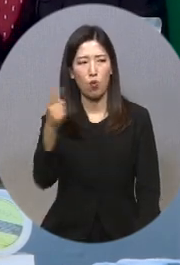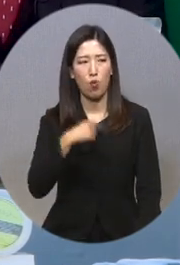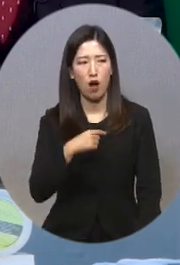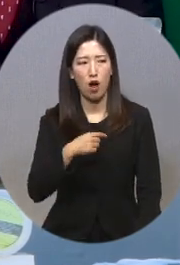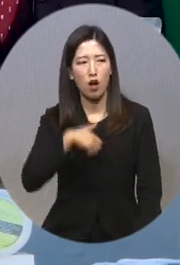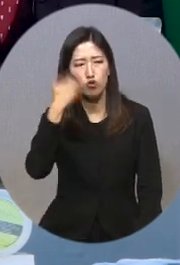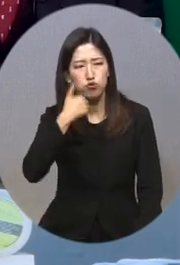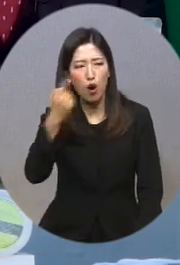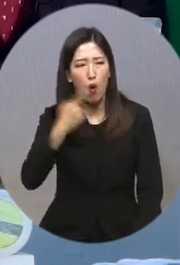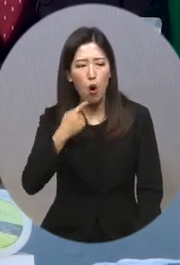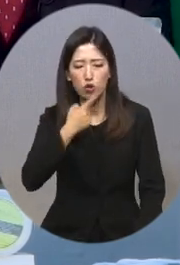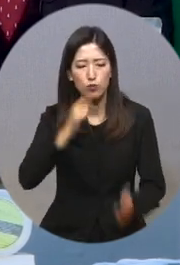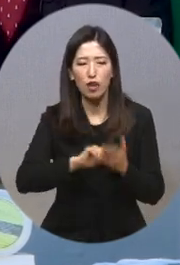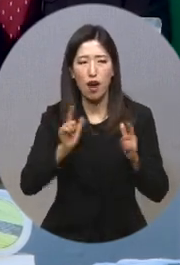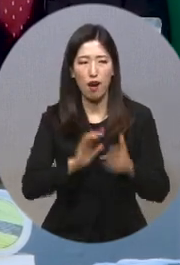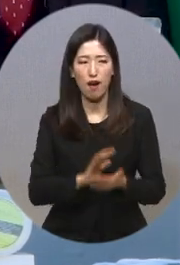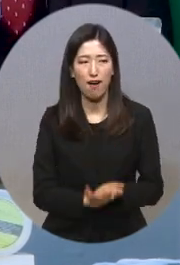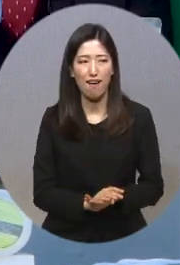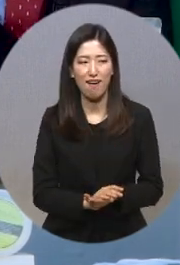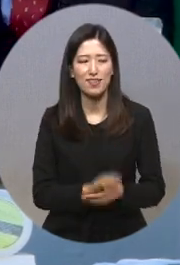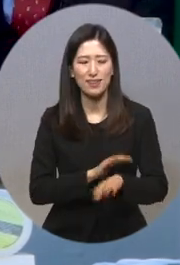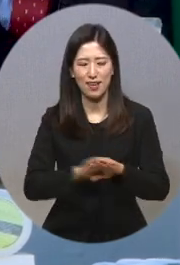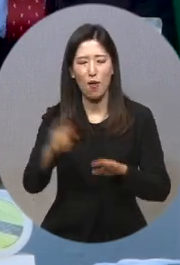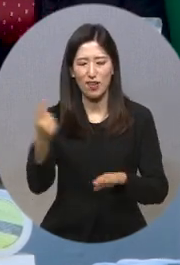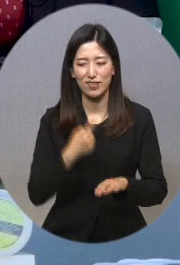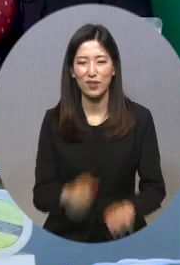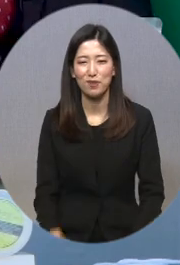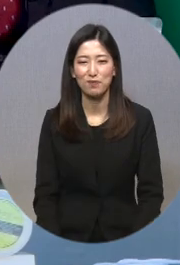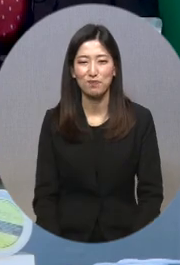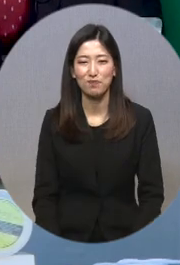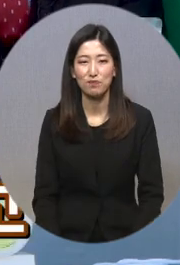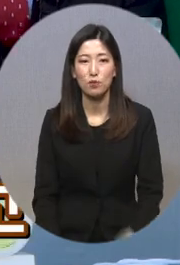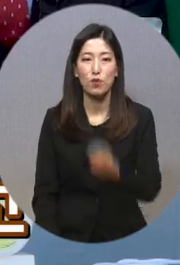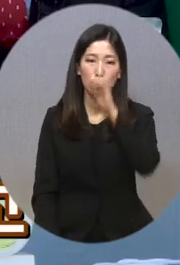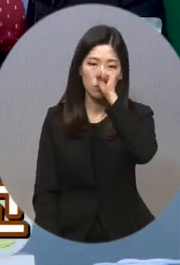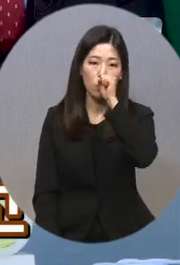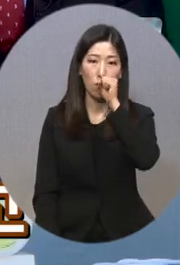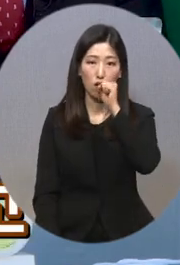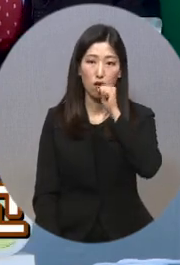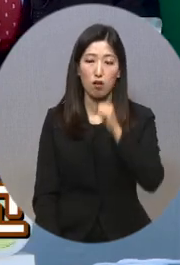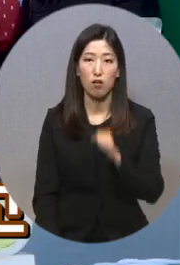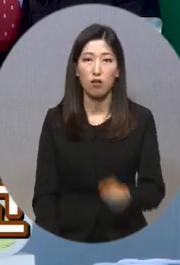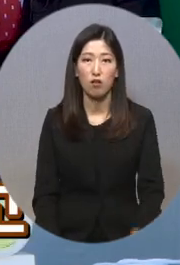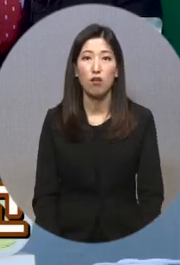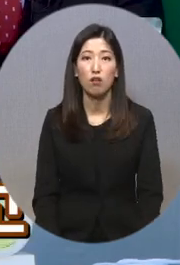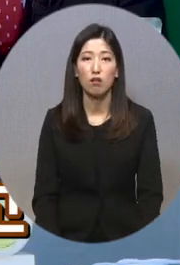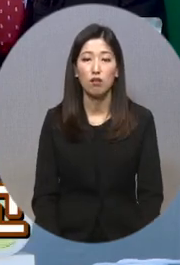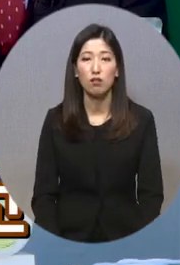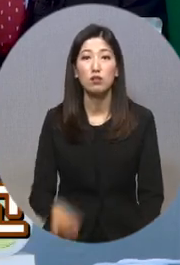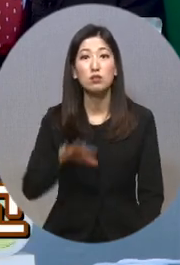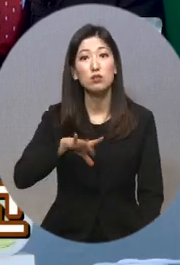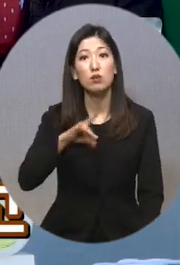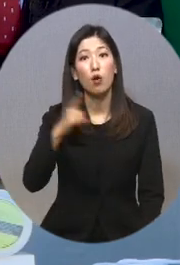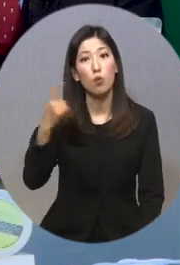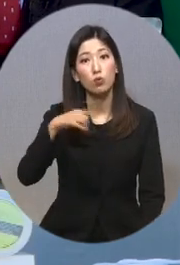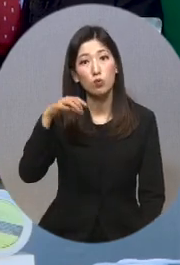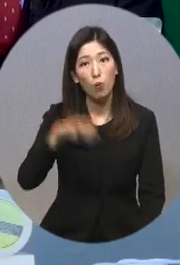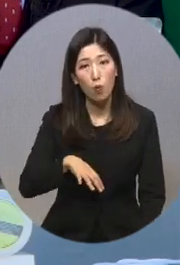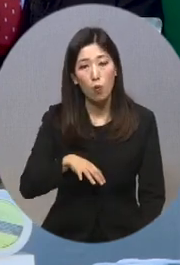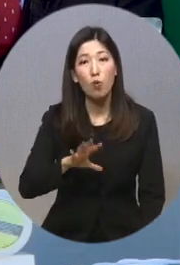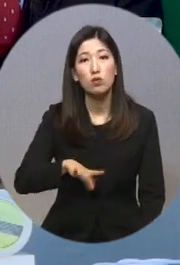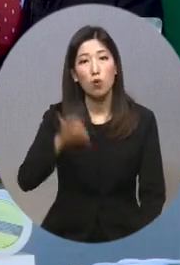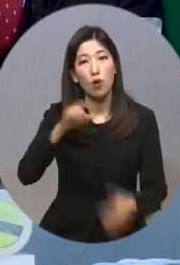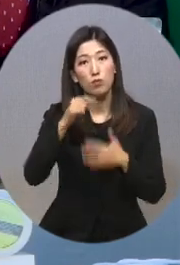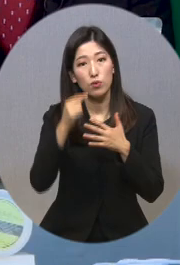못 오는겨 그런가요? 아주 좋네요. 저는 처음 와보는 곳에서 이렇게 네. 좋은 프로를 하게 되니까 그리고